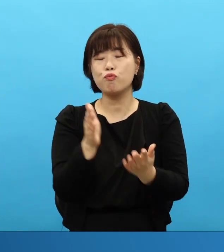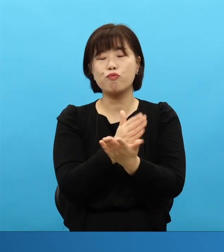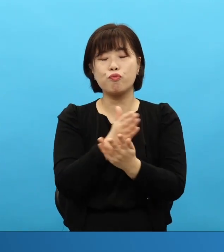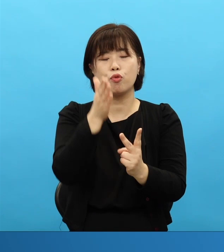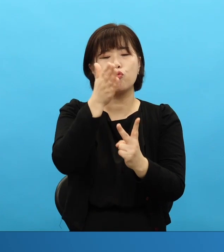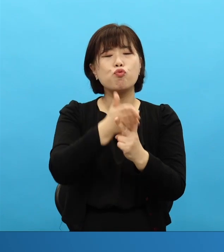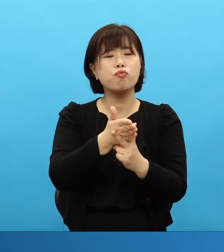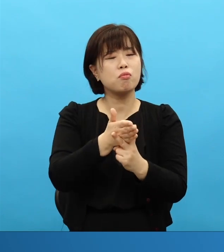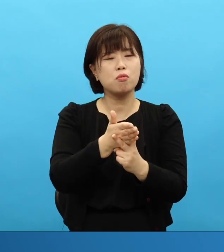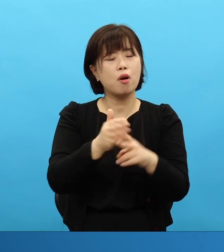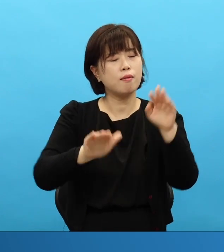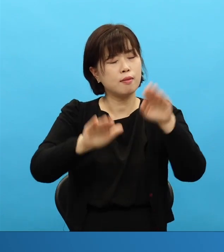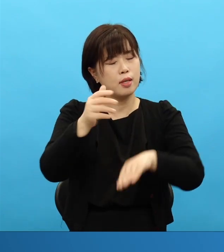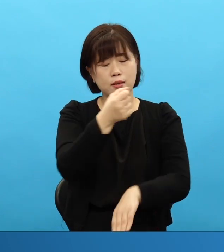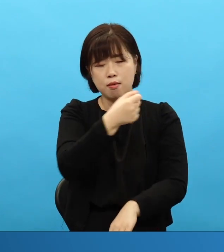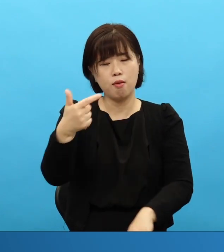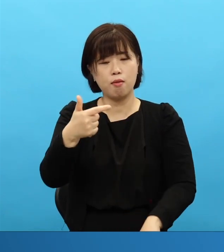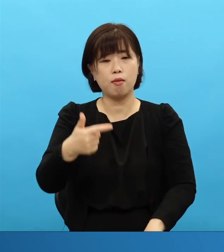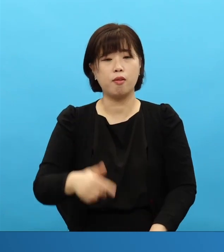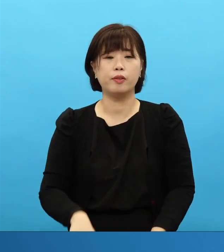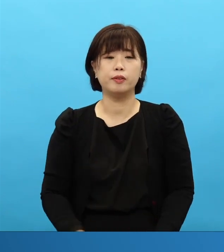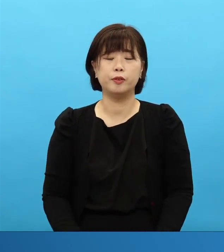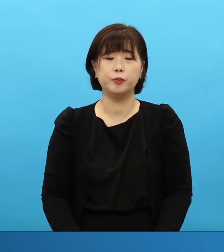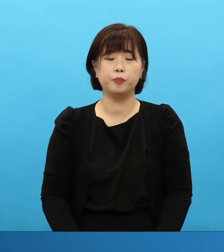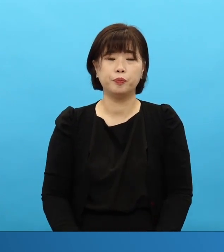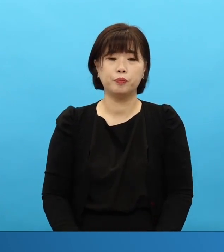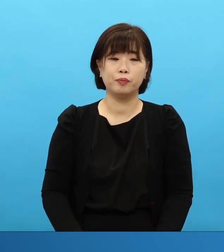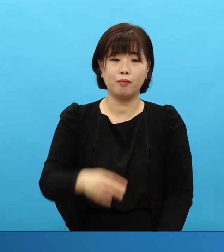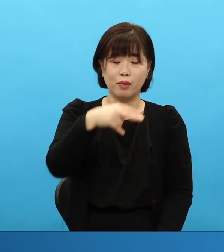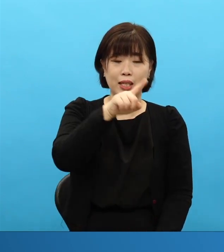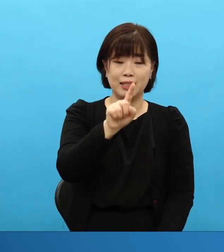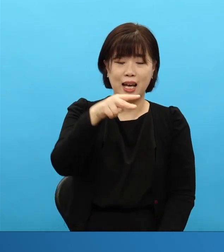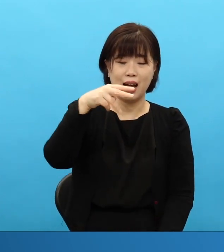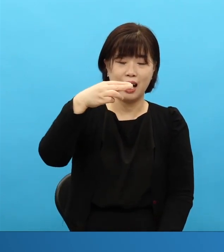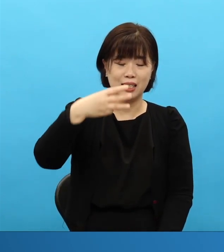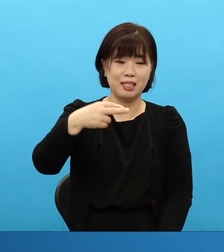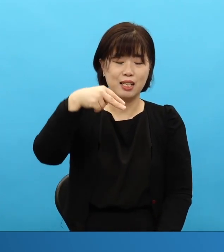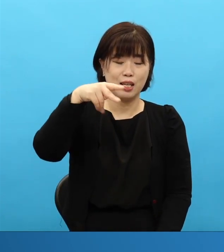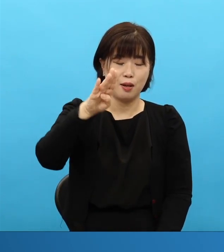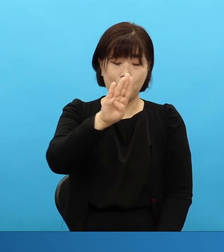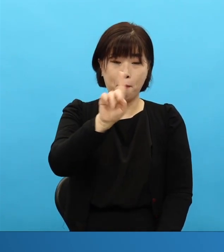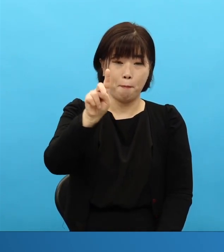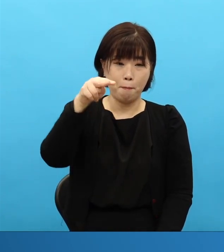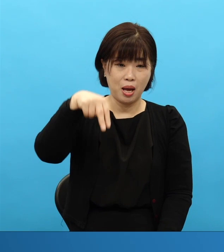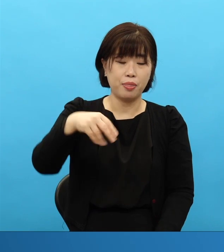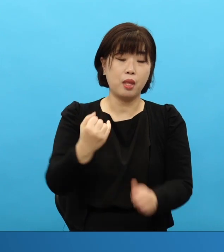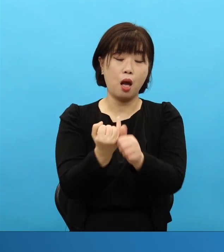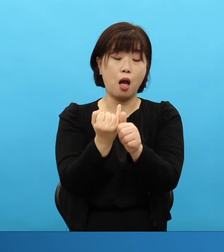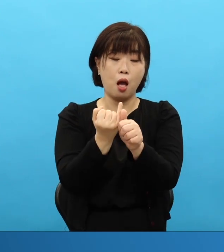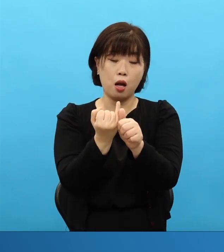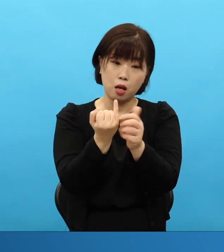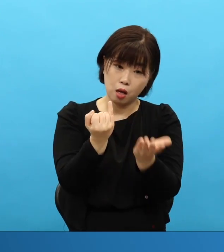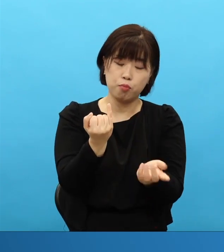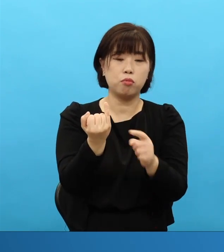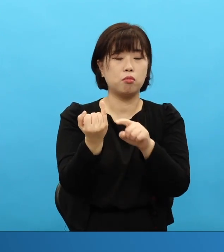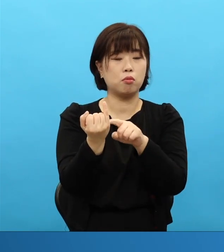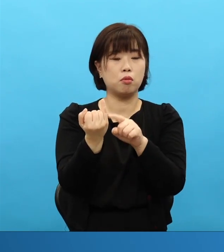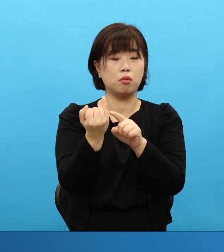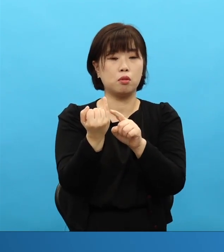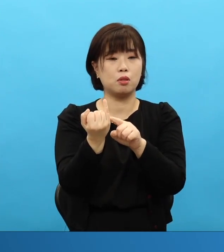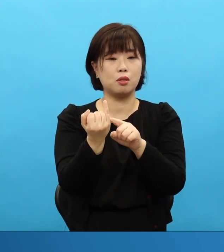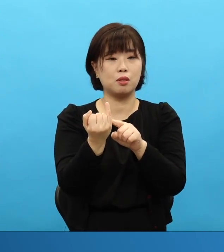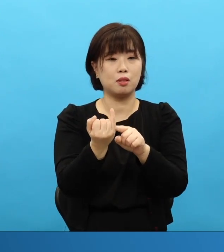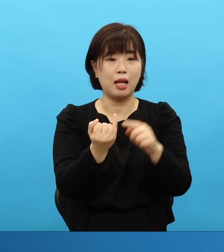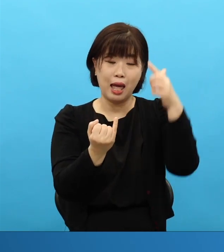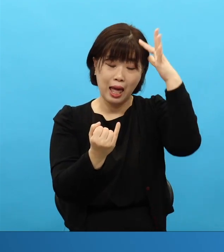수네임 여인. The Shunammite woman, 사르밧 가부는 엘리야를 도왔고 이 수네임 여인은 엘리사를 도왔어요. the widow of Zarephath helped Elijah. The Shunammite woman